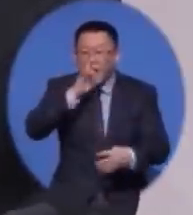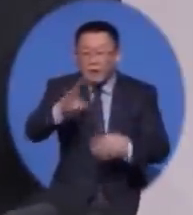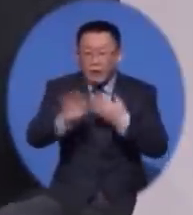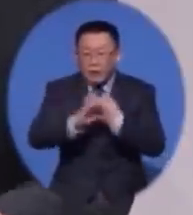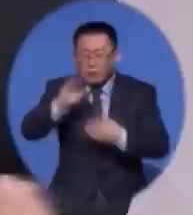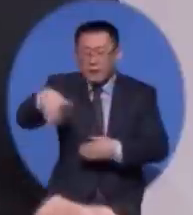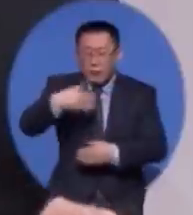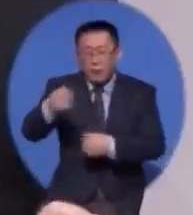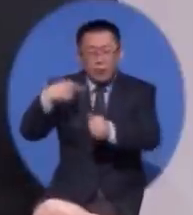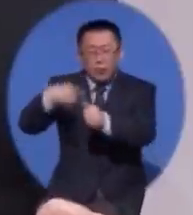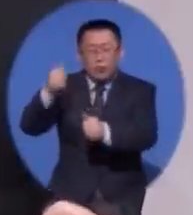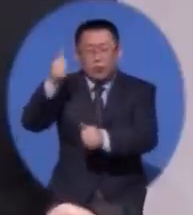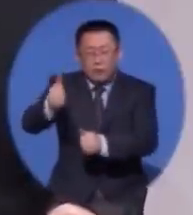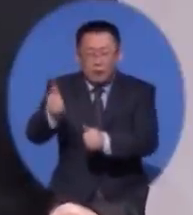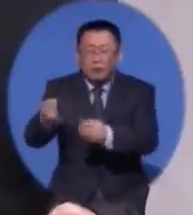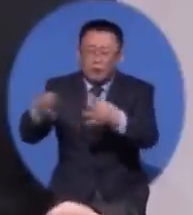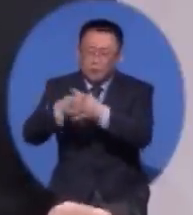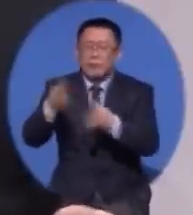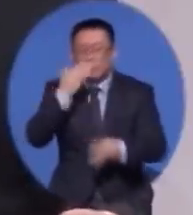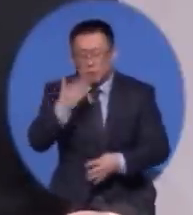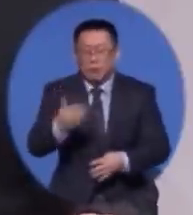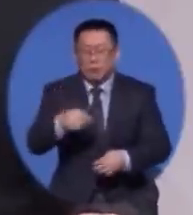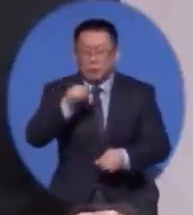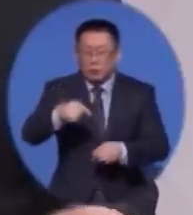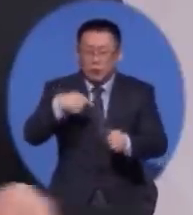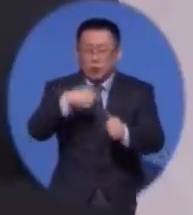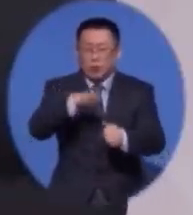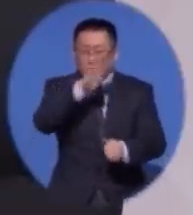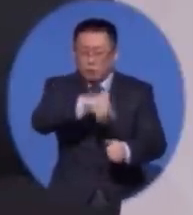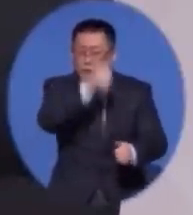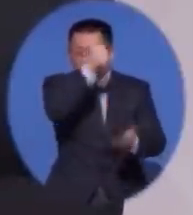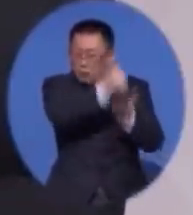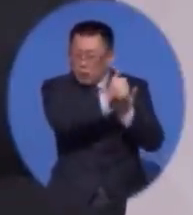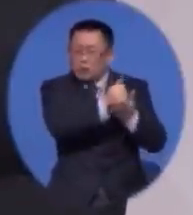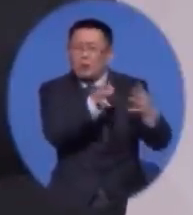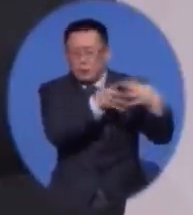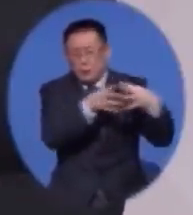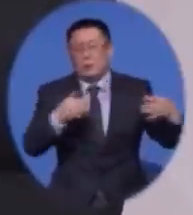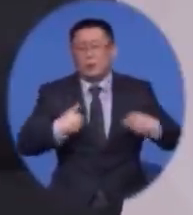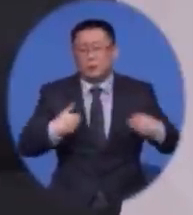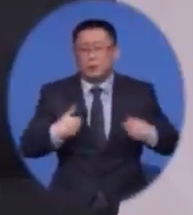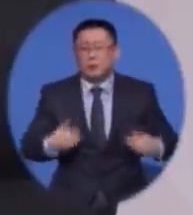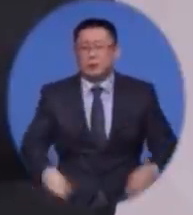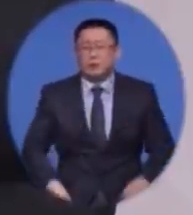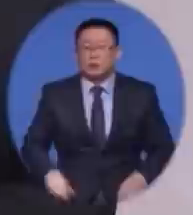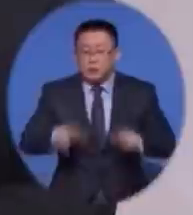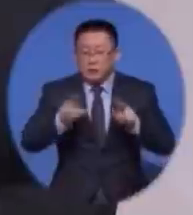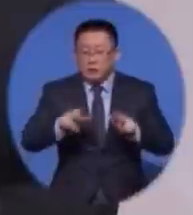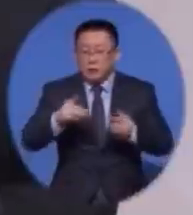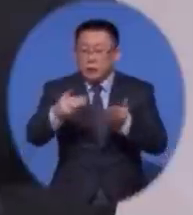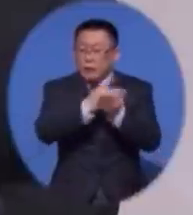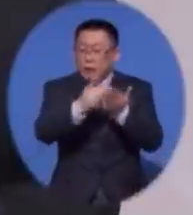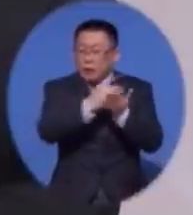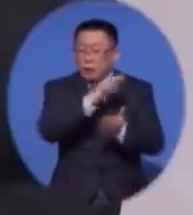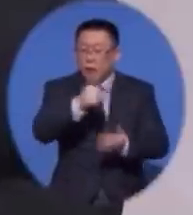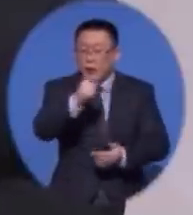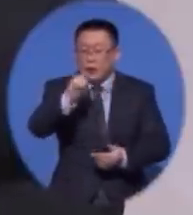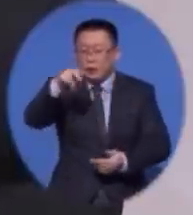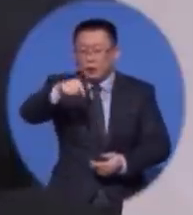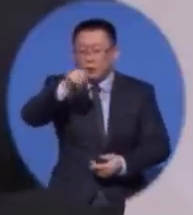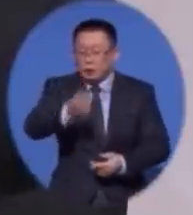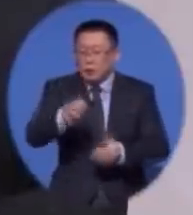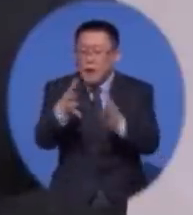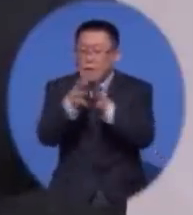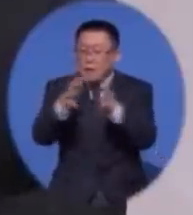다음 교육감하고 할수 있고, 이거는 교육부 장관하고 협의할 사항입니다. 지금 저 퇴계동